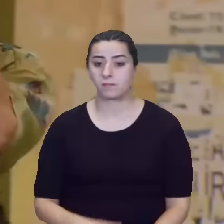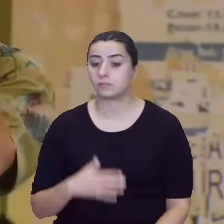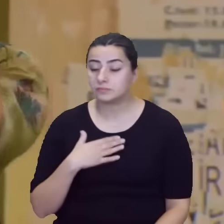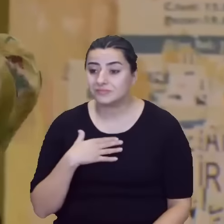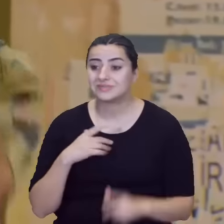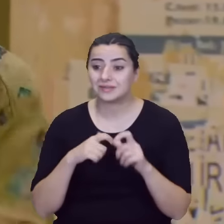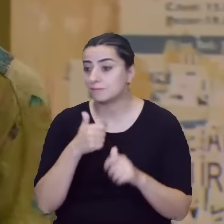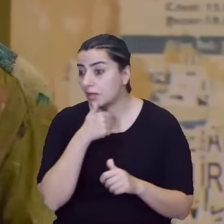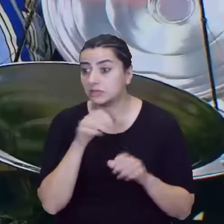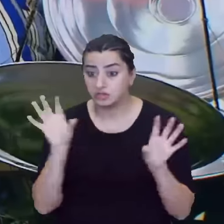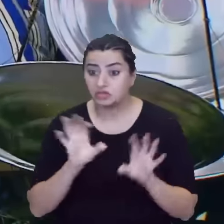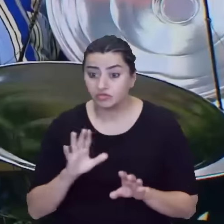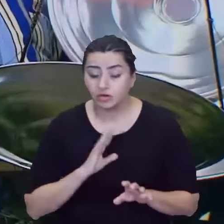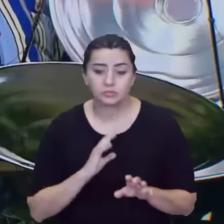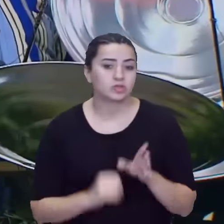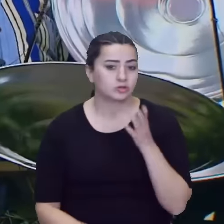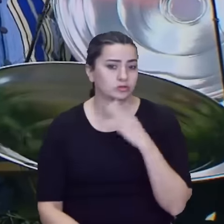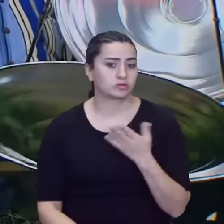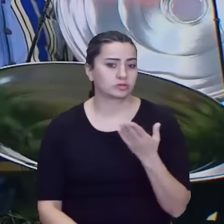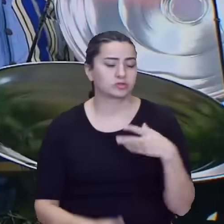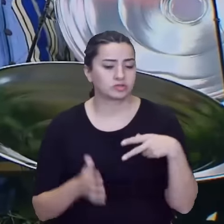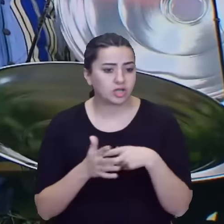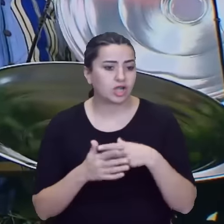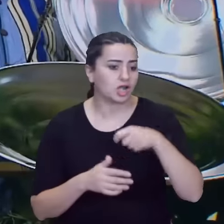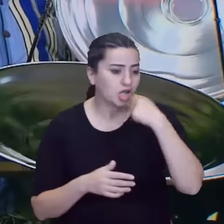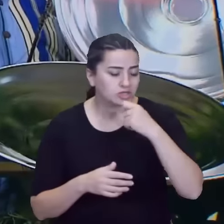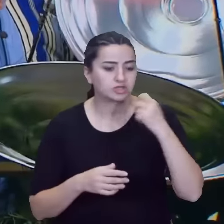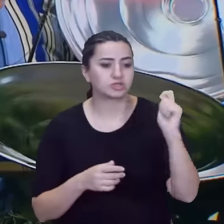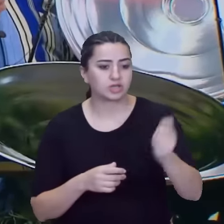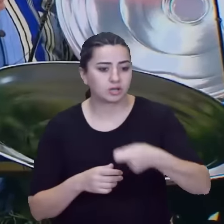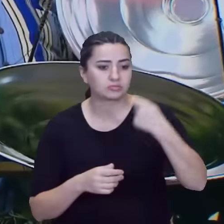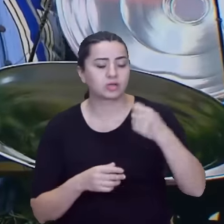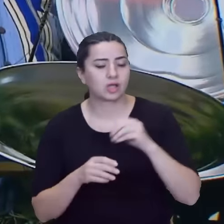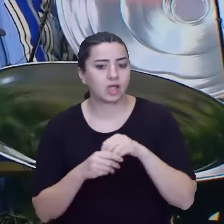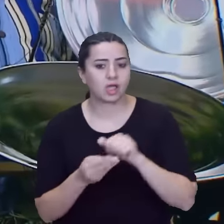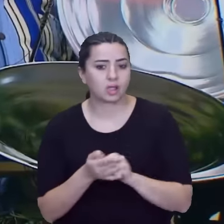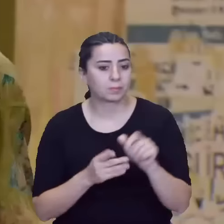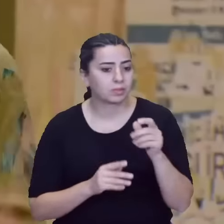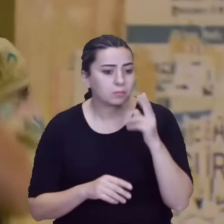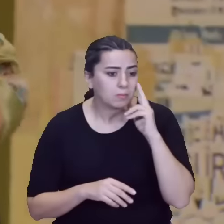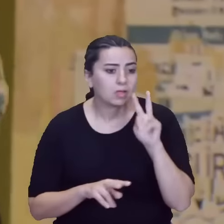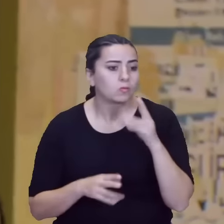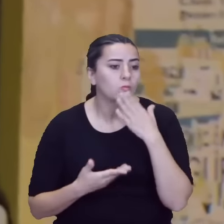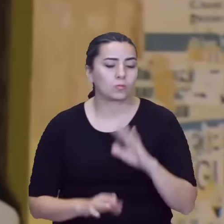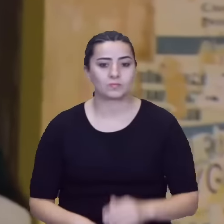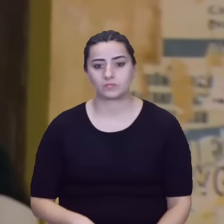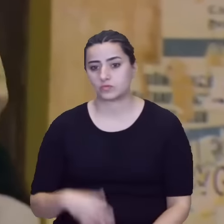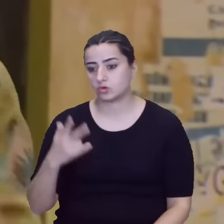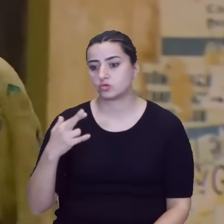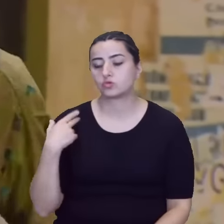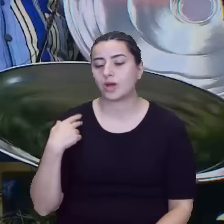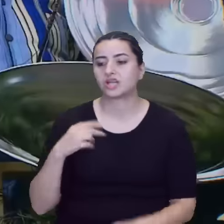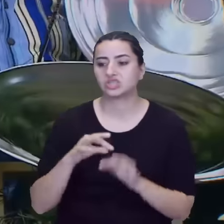Efendim, Seyfi Beyciğim ne oldu, çekiyor mu? Yok oğlum, bak çatal, kaşık, kepçe hepsini denedik ya. Hiçbir şey yok. Üç numaralı